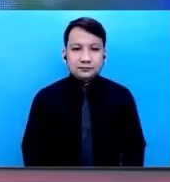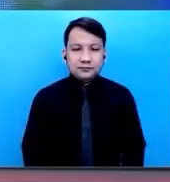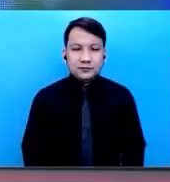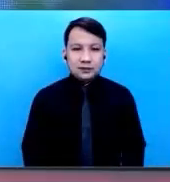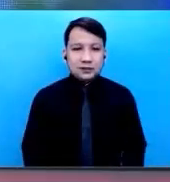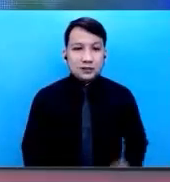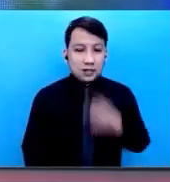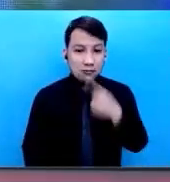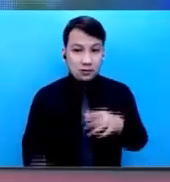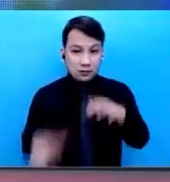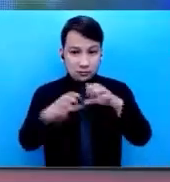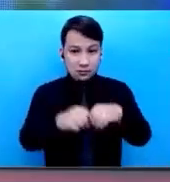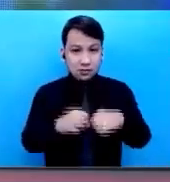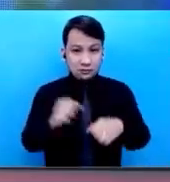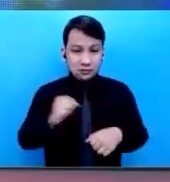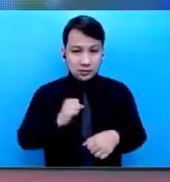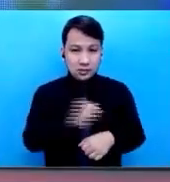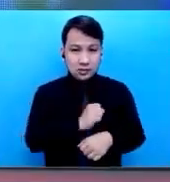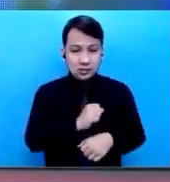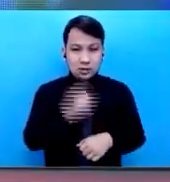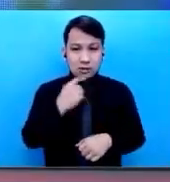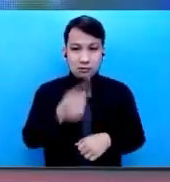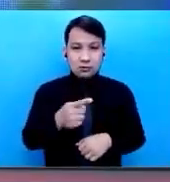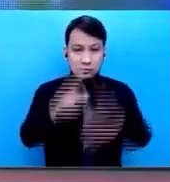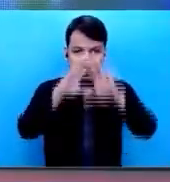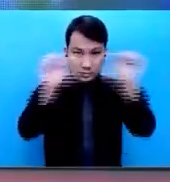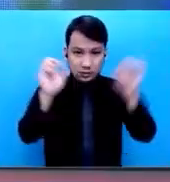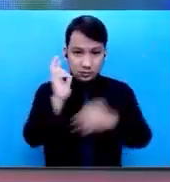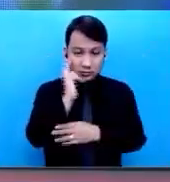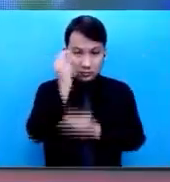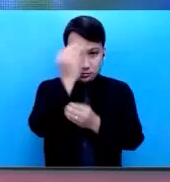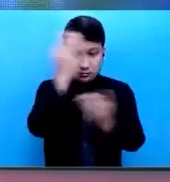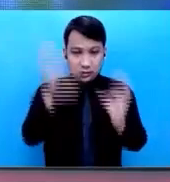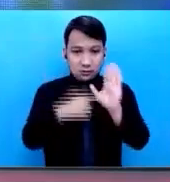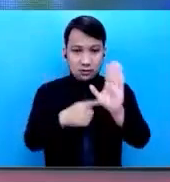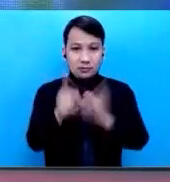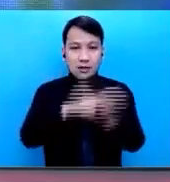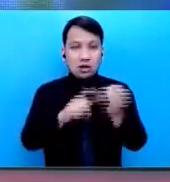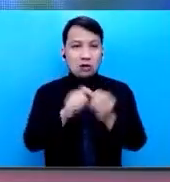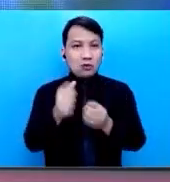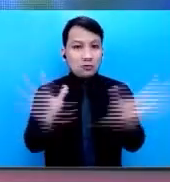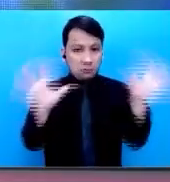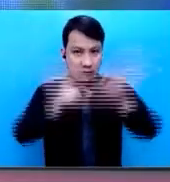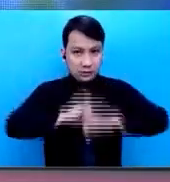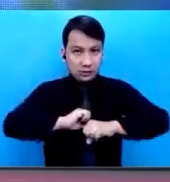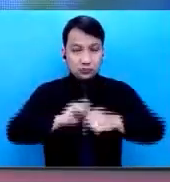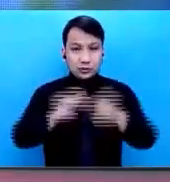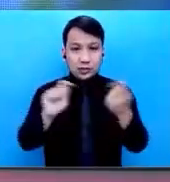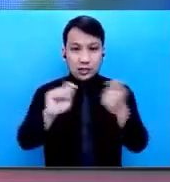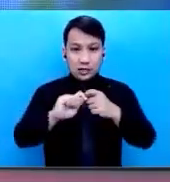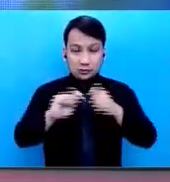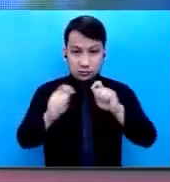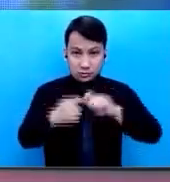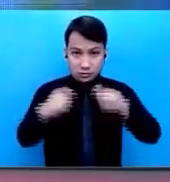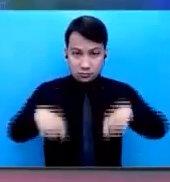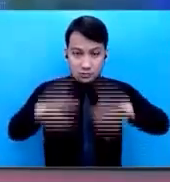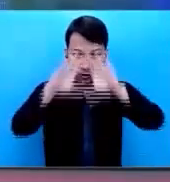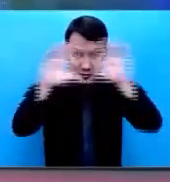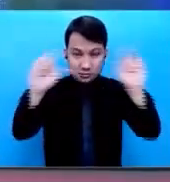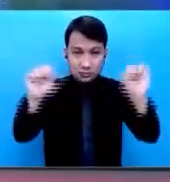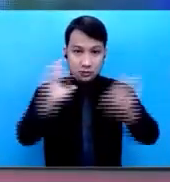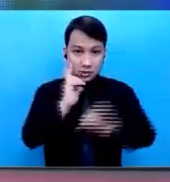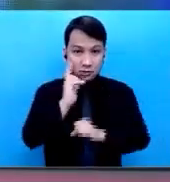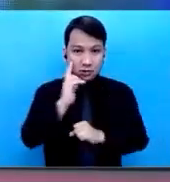kakasuhan ng Senate Blue Ribbon Committee si Pangulong Rodrigo Duterte kapag natapos na ang kanyang termino. Giit ng Senado,